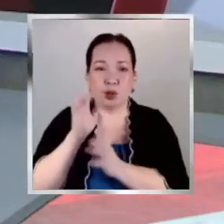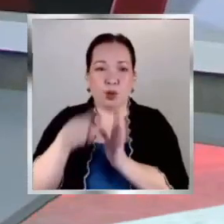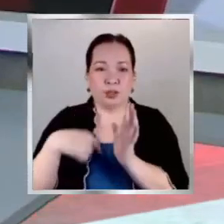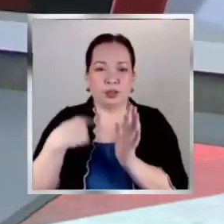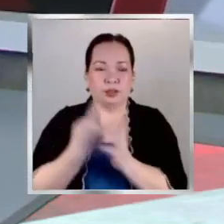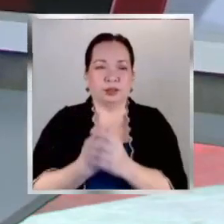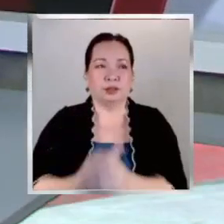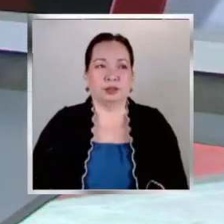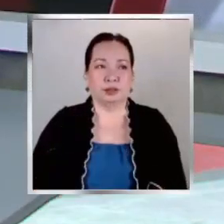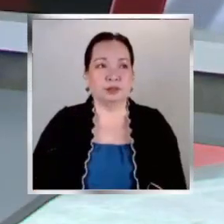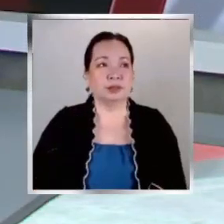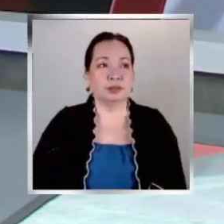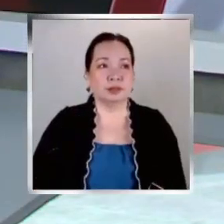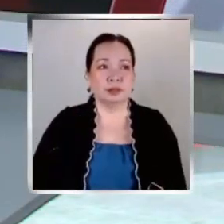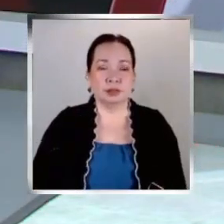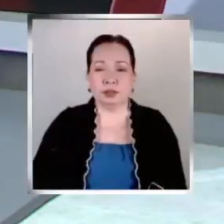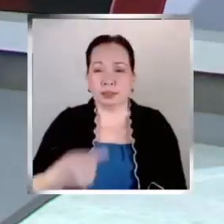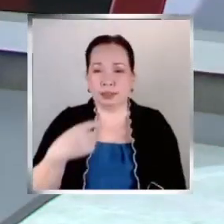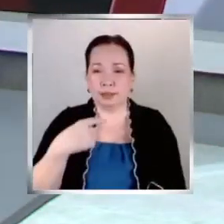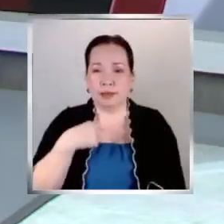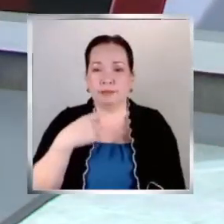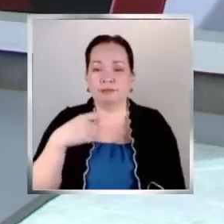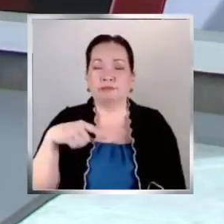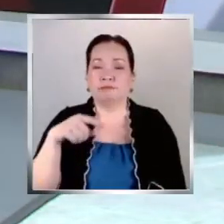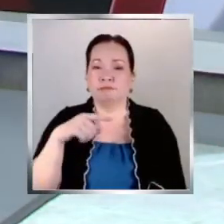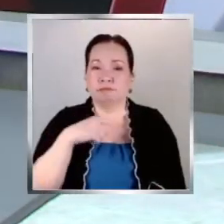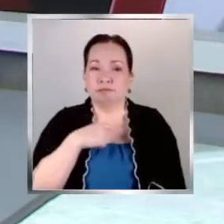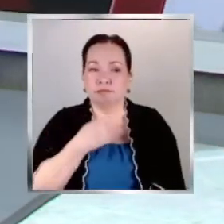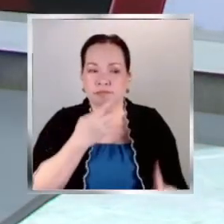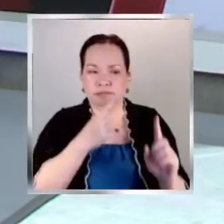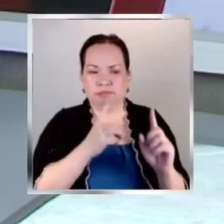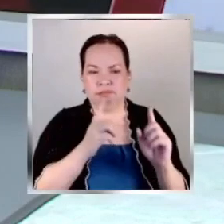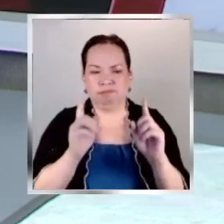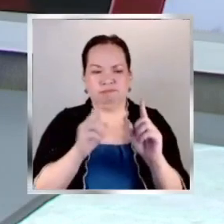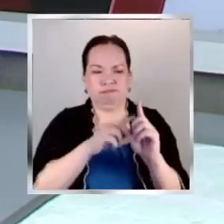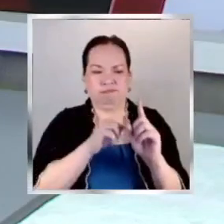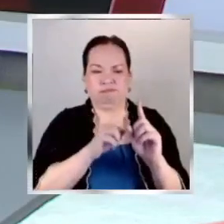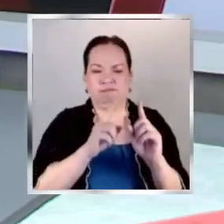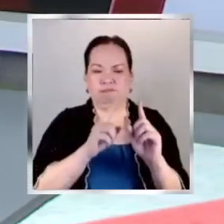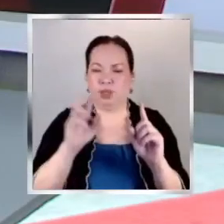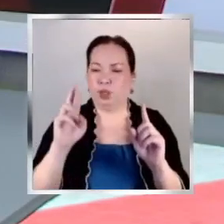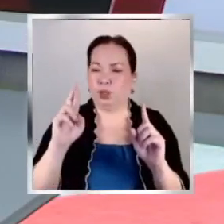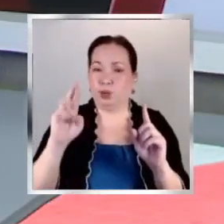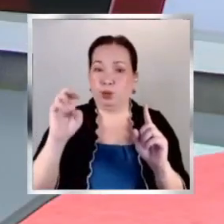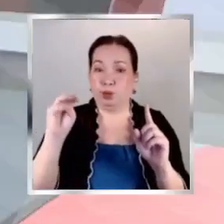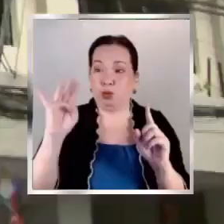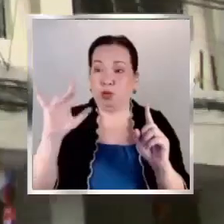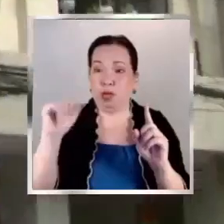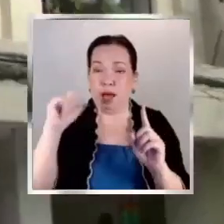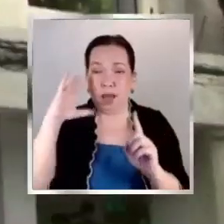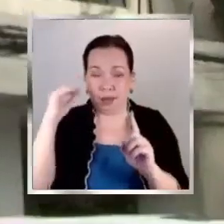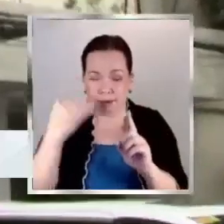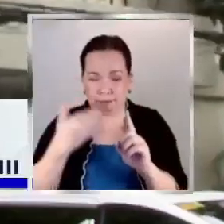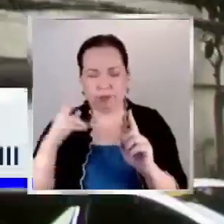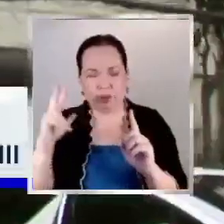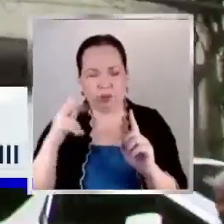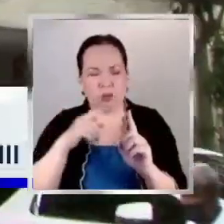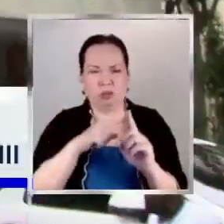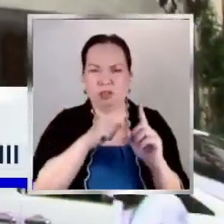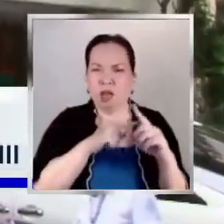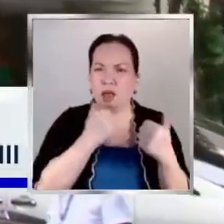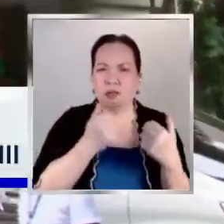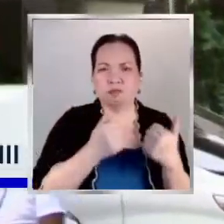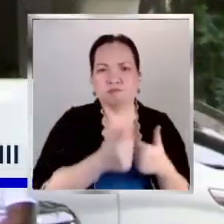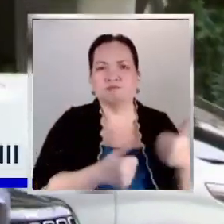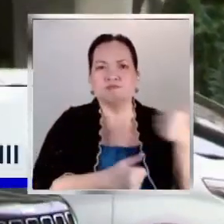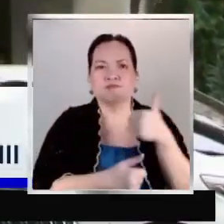Bumarap sa korte bilang testigo laban kay Juanito Remulla III ang ilang opisyal ng PDEA. Para po yan sa ikalawang pagdinig sa